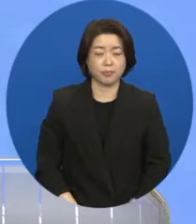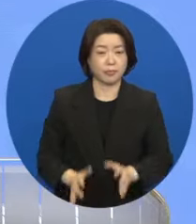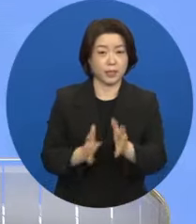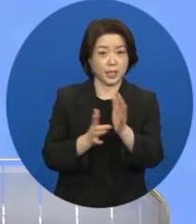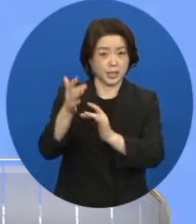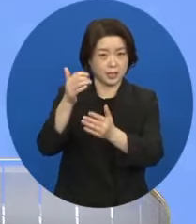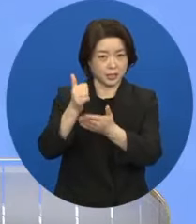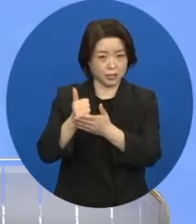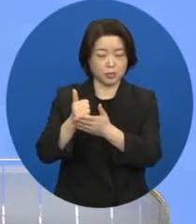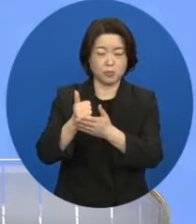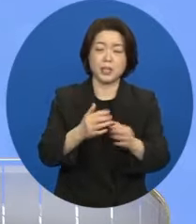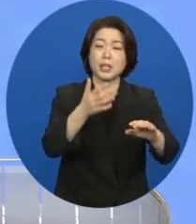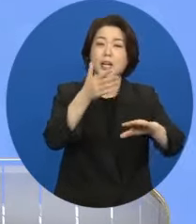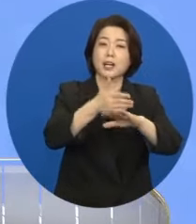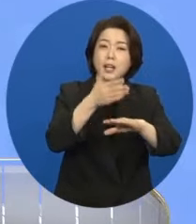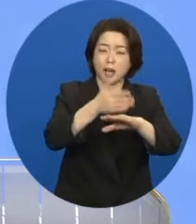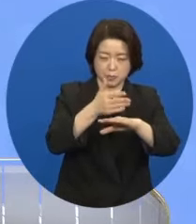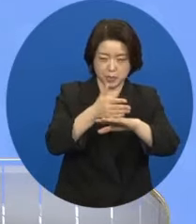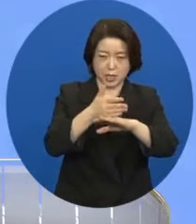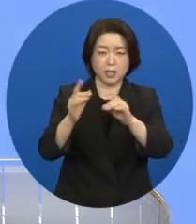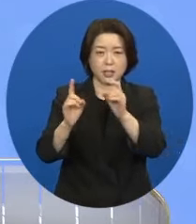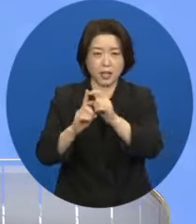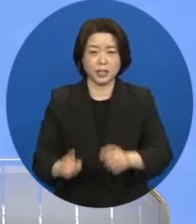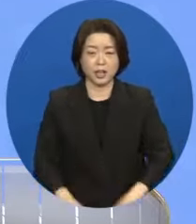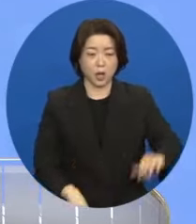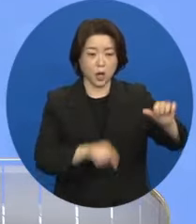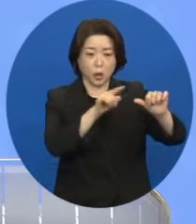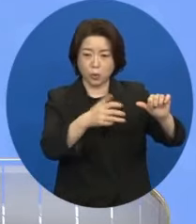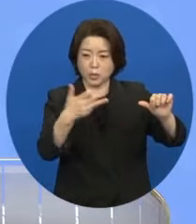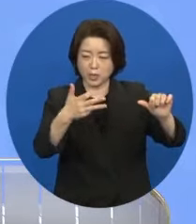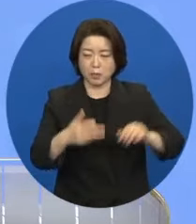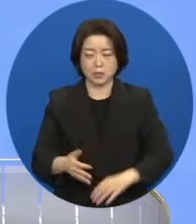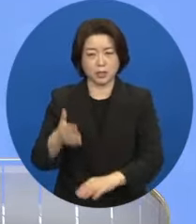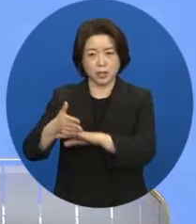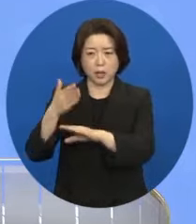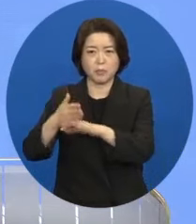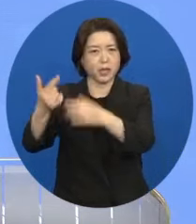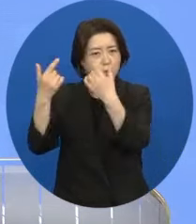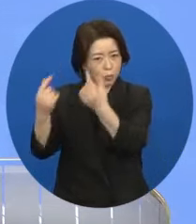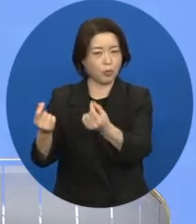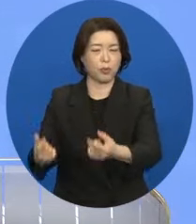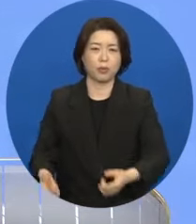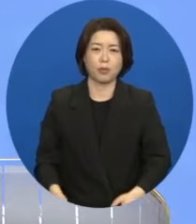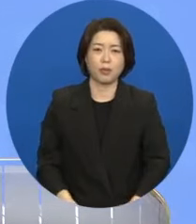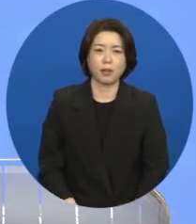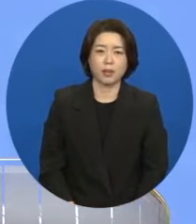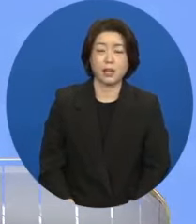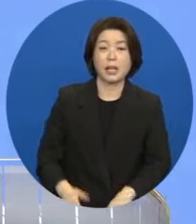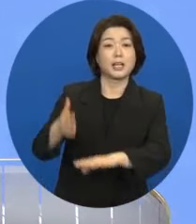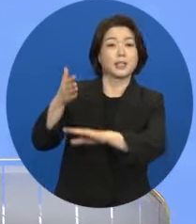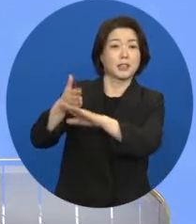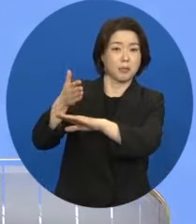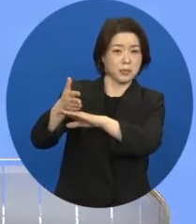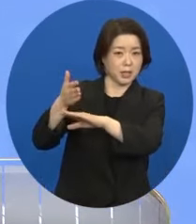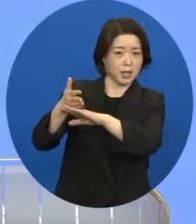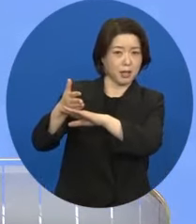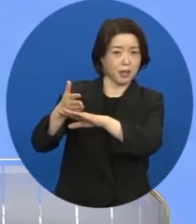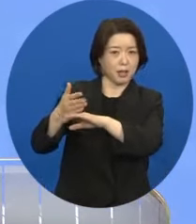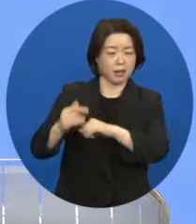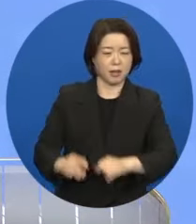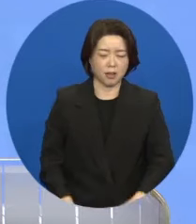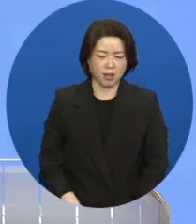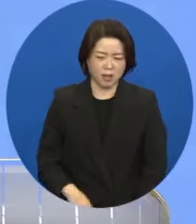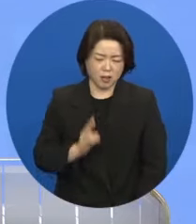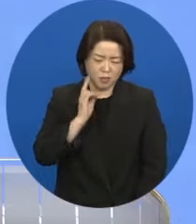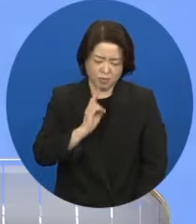하신이 감사의 단어와이 데살로니전서 5장 18절에 감사는 단어가 동일한 단어를 쓰고 있어요 감사는 냉혹한